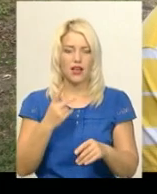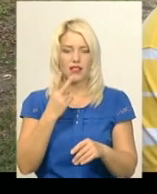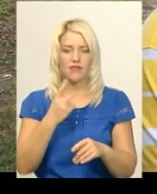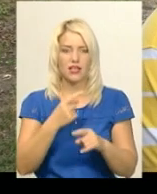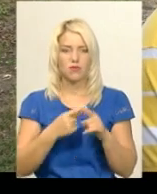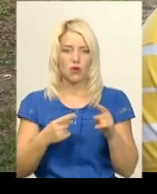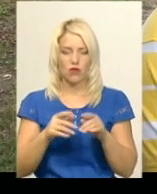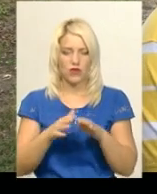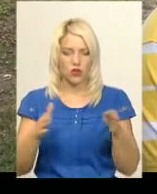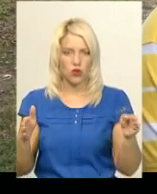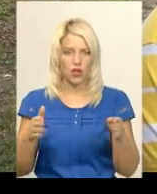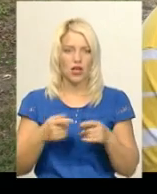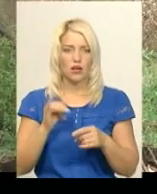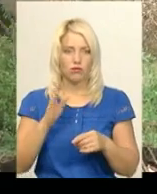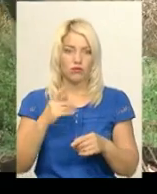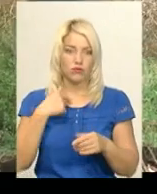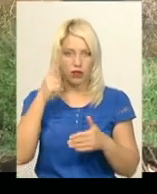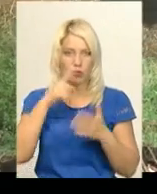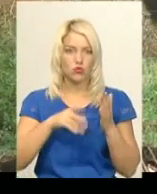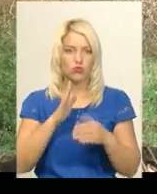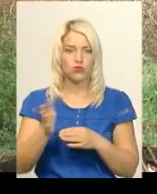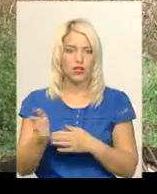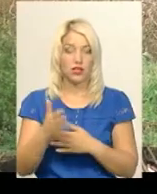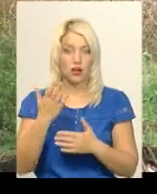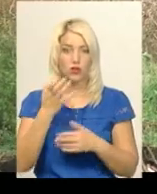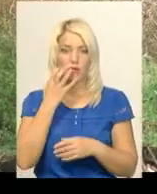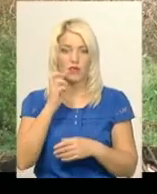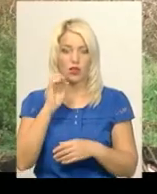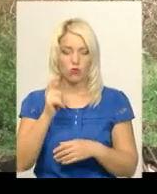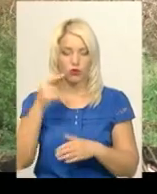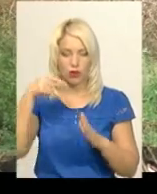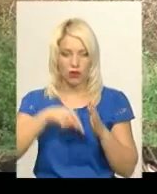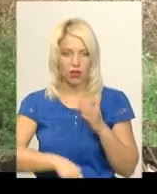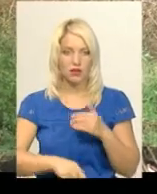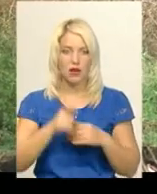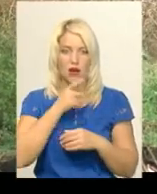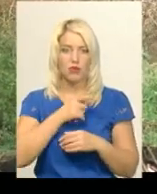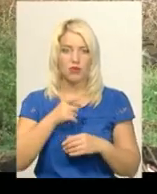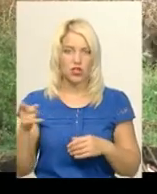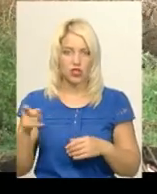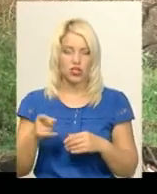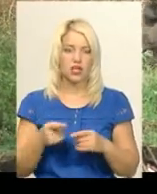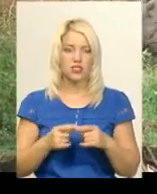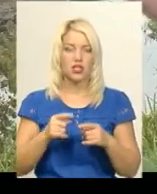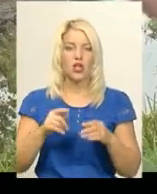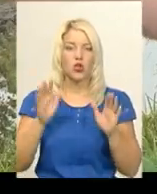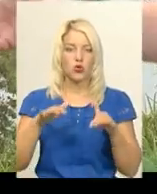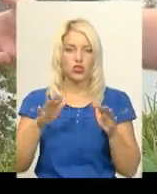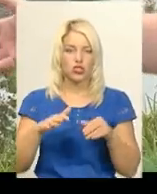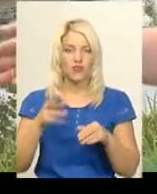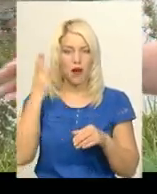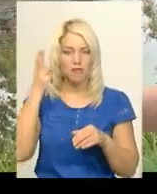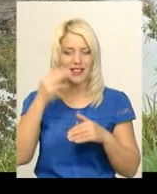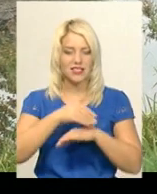глибиною. Надію, заведеться риба. Якщо південний бух стане глибшим, під час дощів Хмельницькій вулиці затоплюватиме менше. Оці